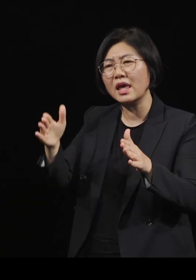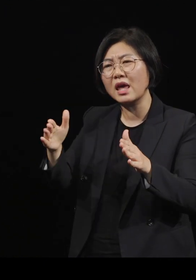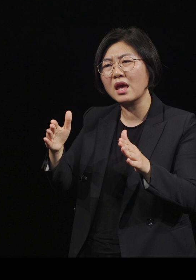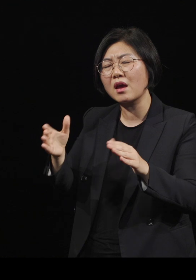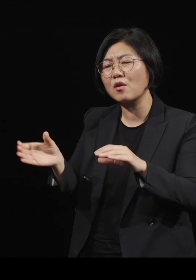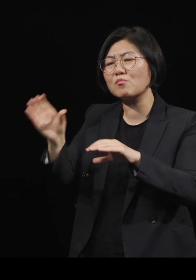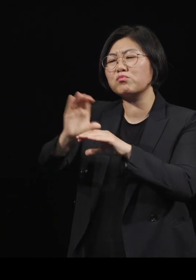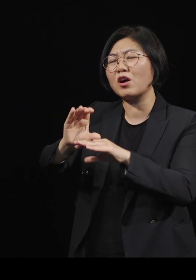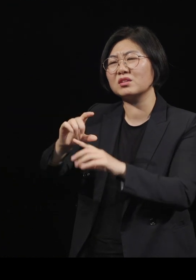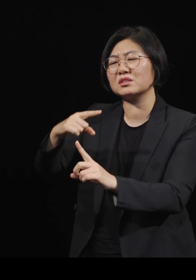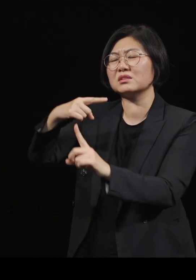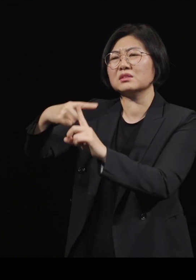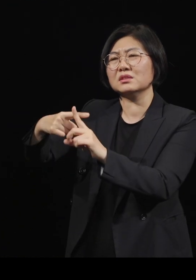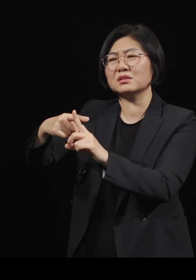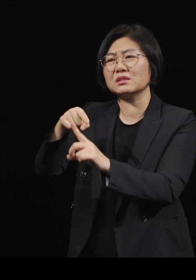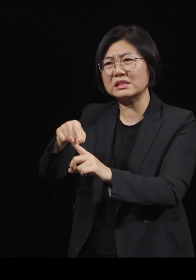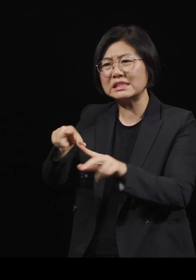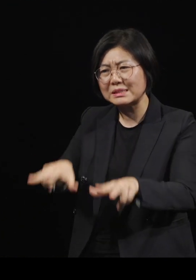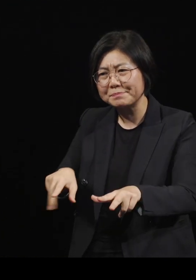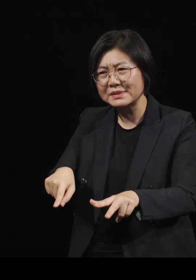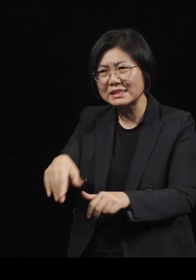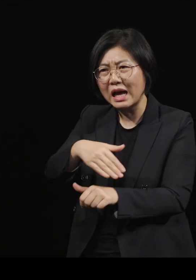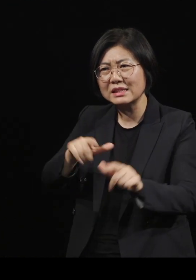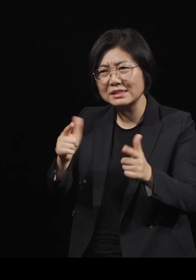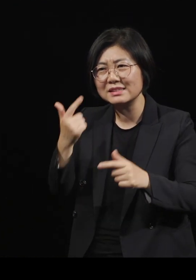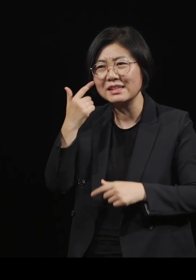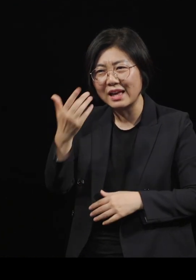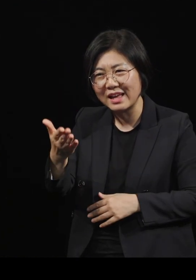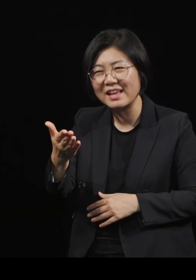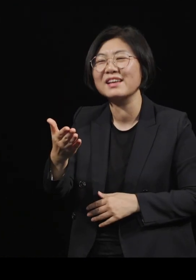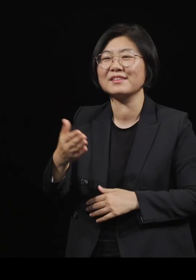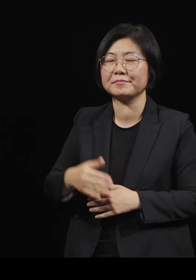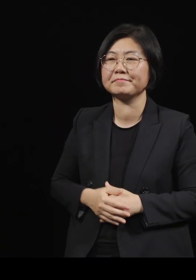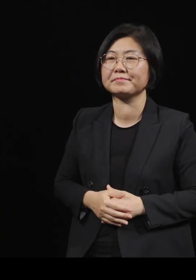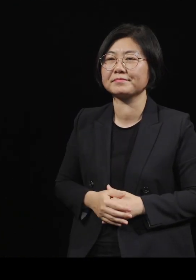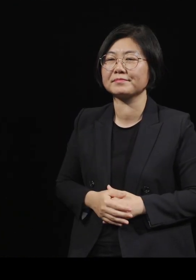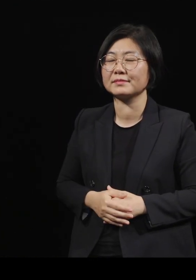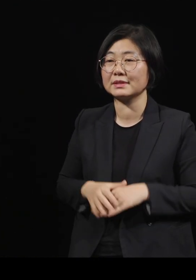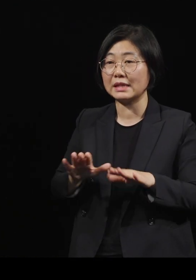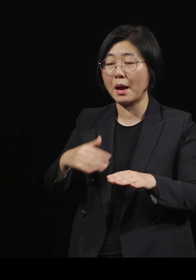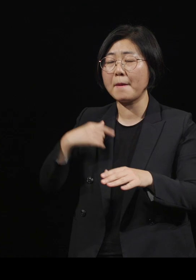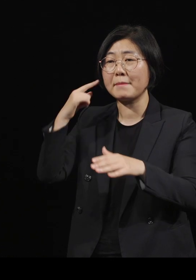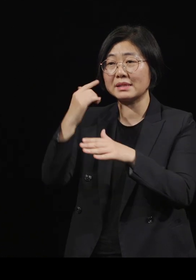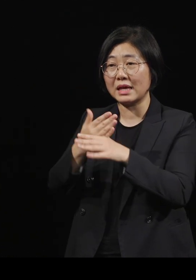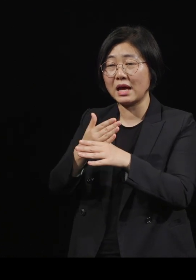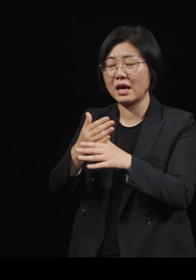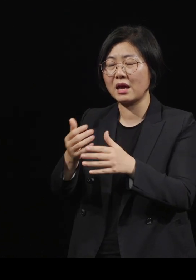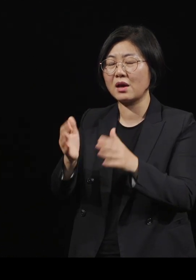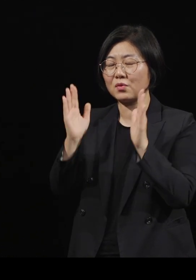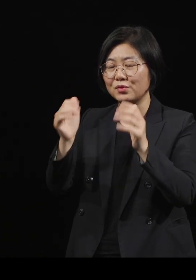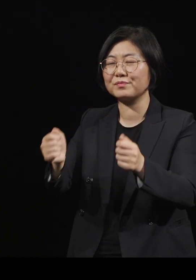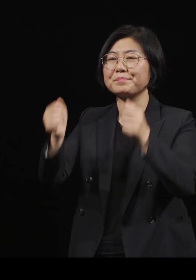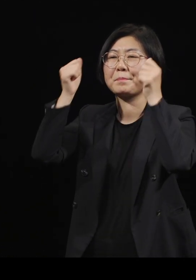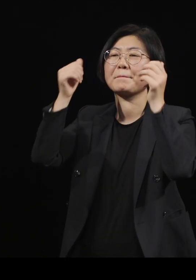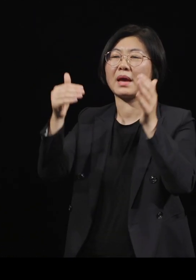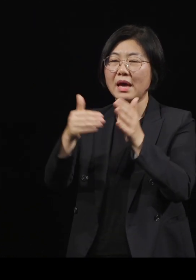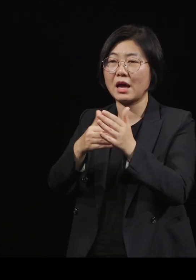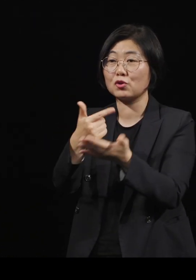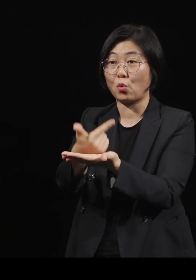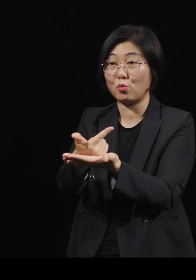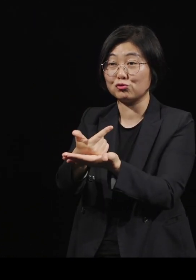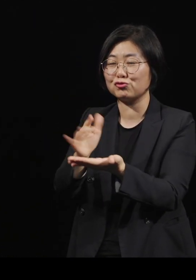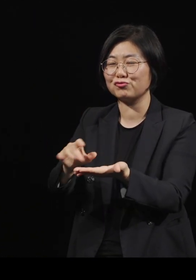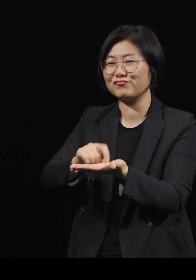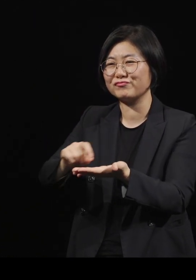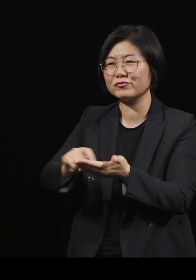알파인 순간이 아닌가 싶습니다. 이제 저는 박사과정은 수료하고 학위 논문을